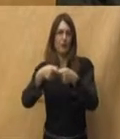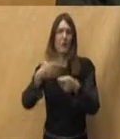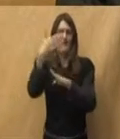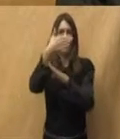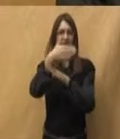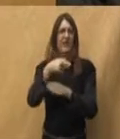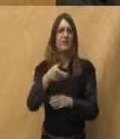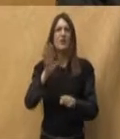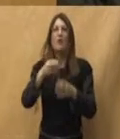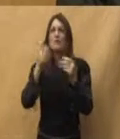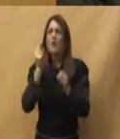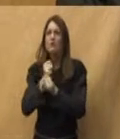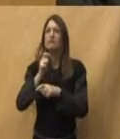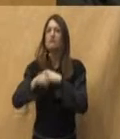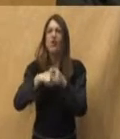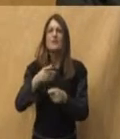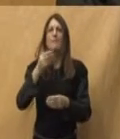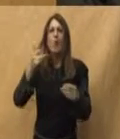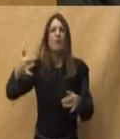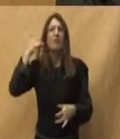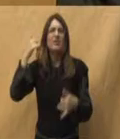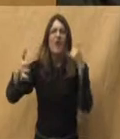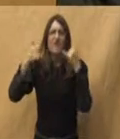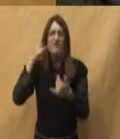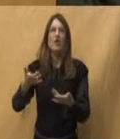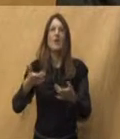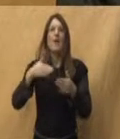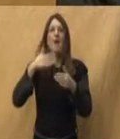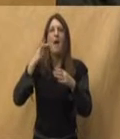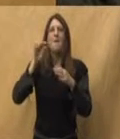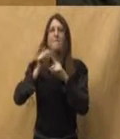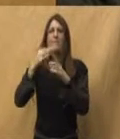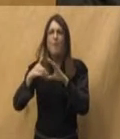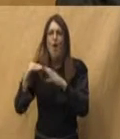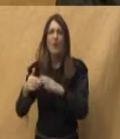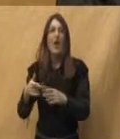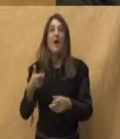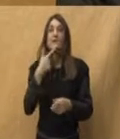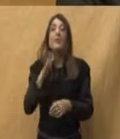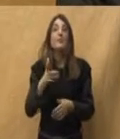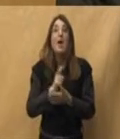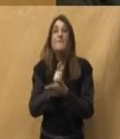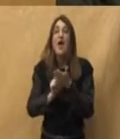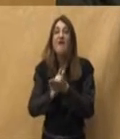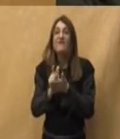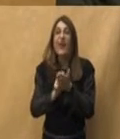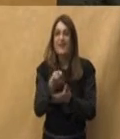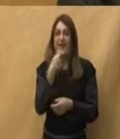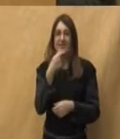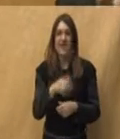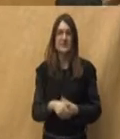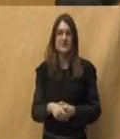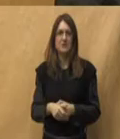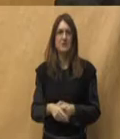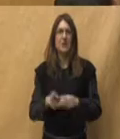gdje se mnogo poslova obavlja, gdje se mnogo telefonira, gdje se šalju poruke i tako dalje. Nema vremena za jest. To su ljudi,